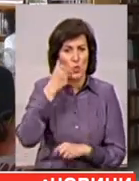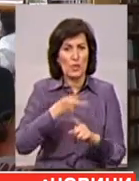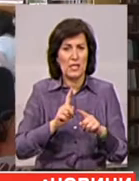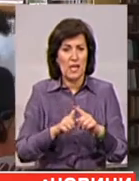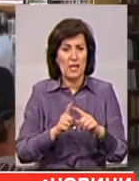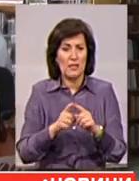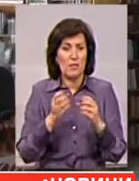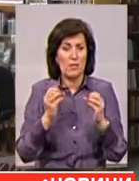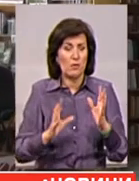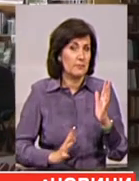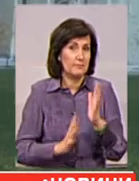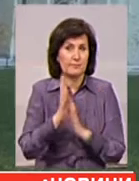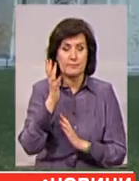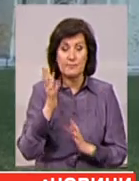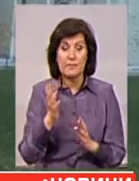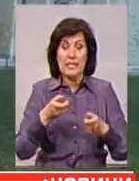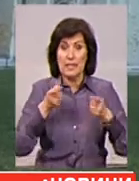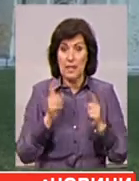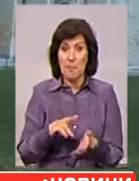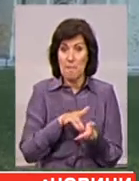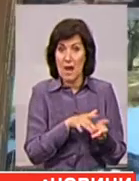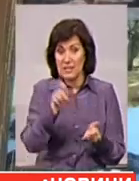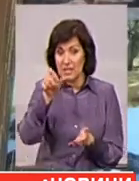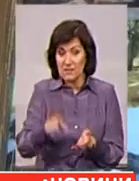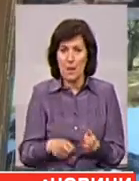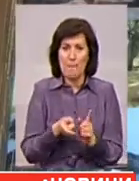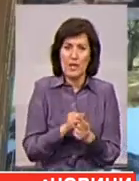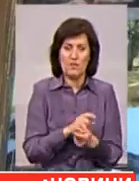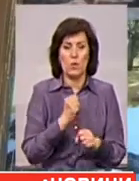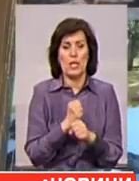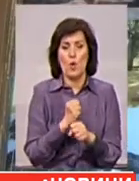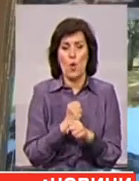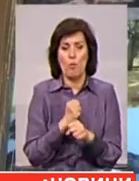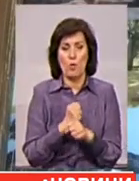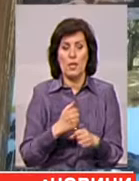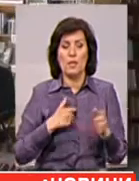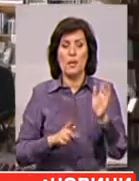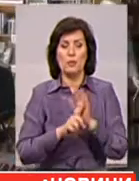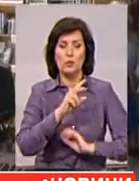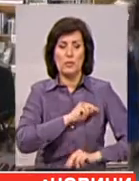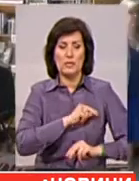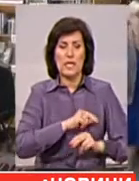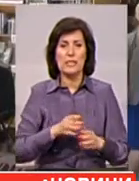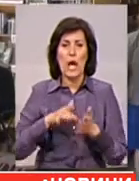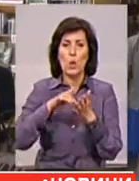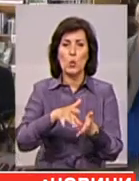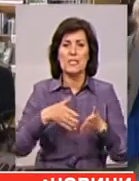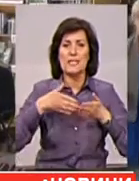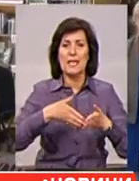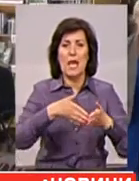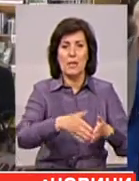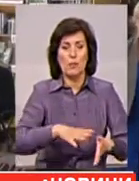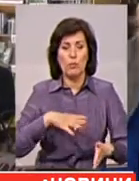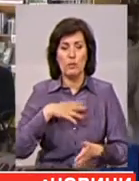і по 100 метрів висотою. На справжнього мандрівника хлопця перетворила робота. Я почав працювати на круїзних лайнерах. Це мені